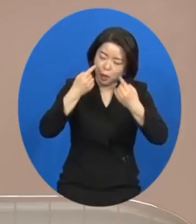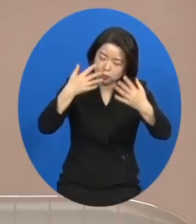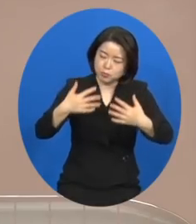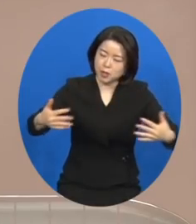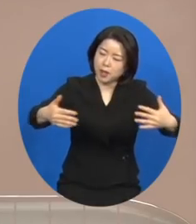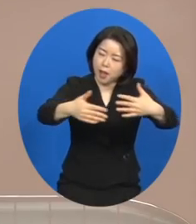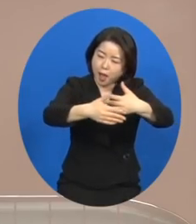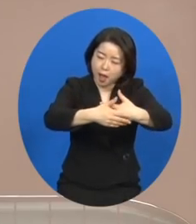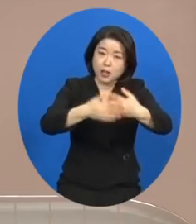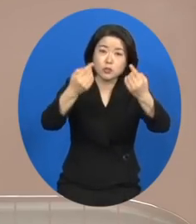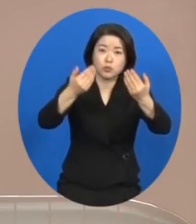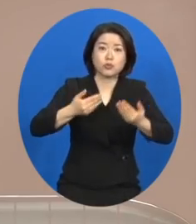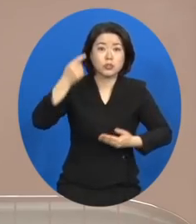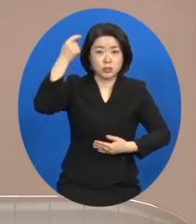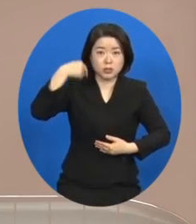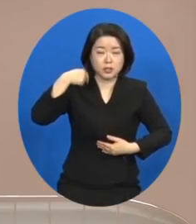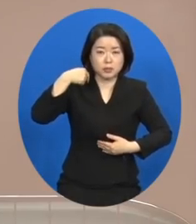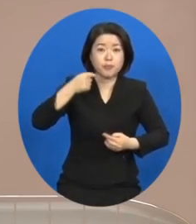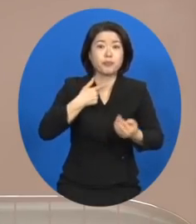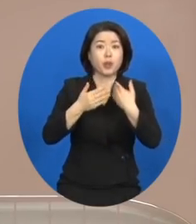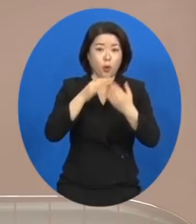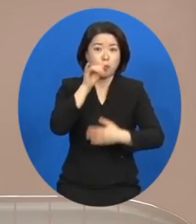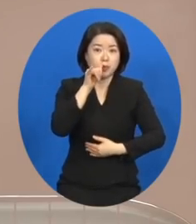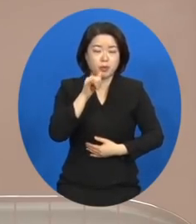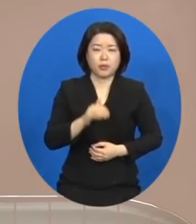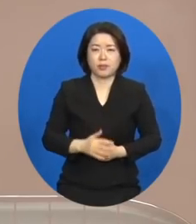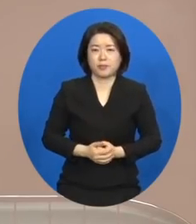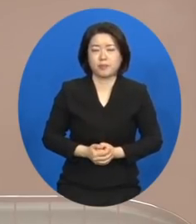이렇게 안아주는 그 경험을 하게 됩니다.